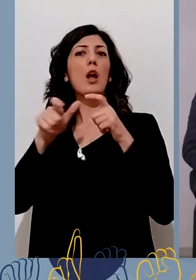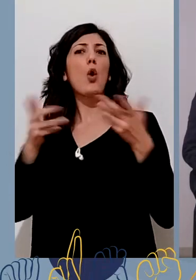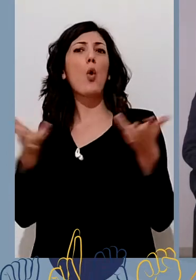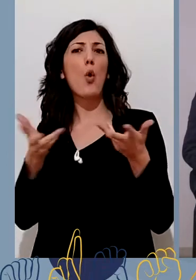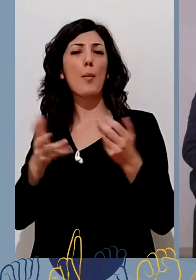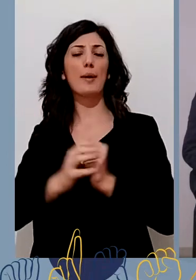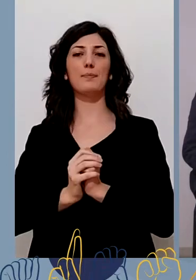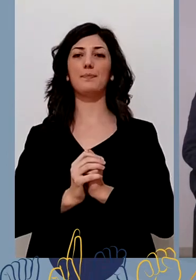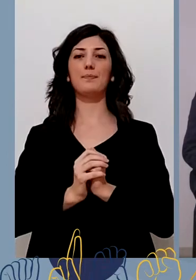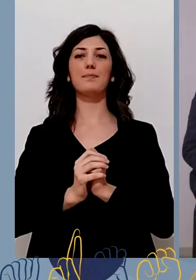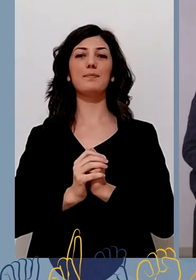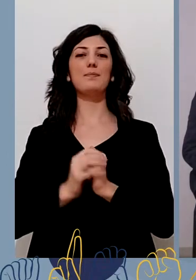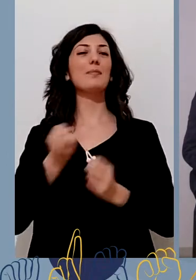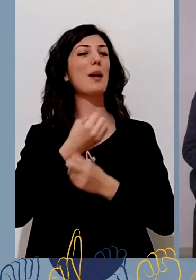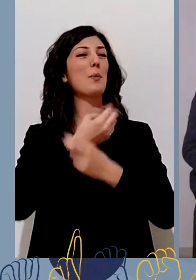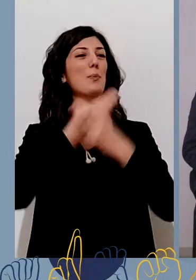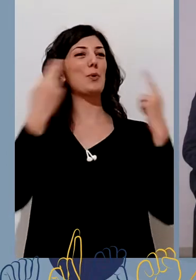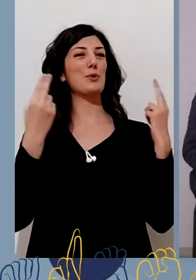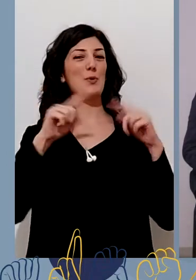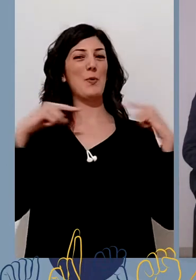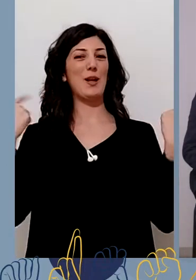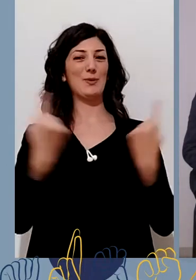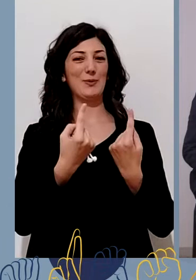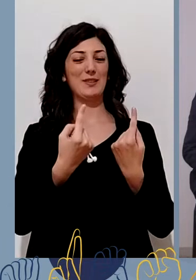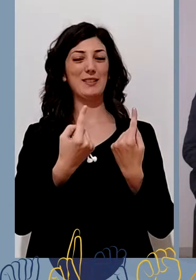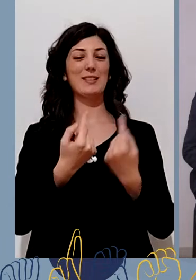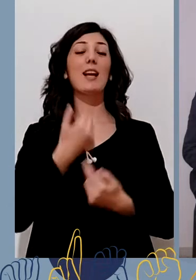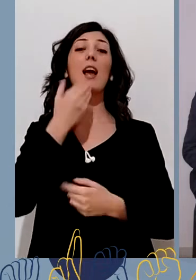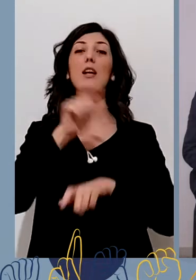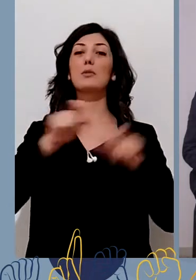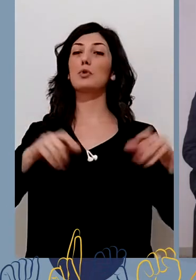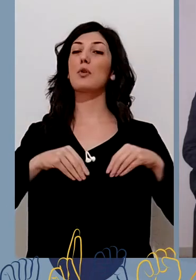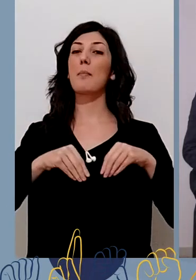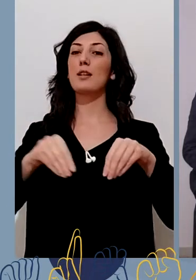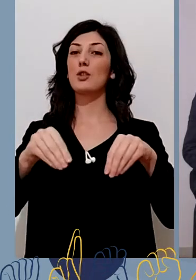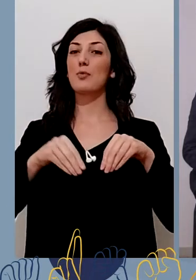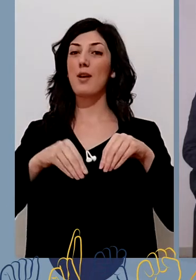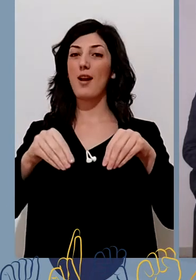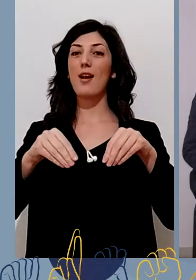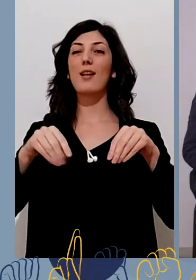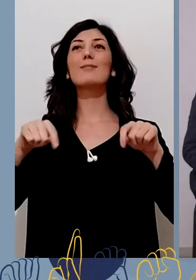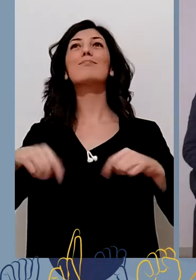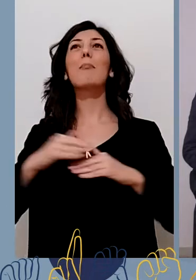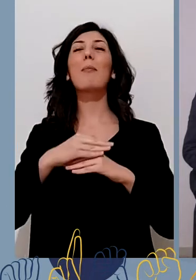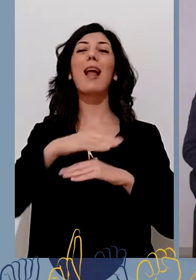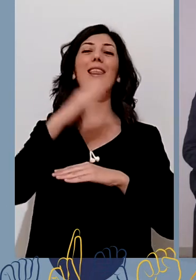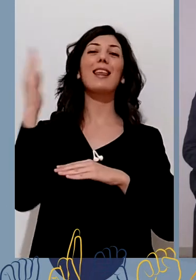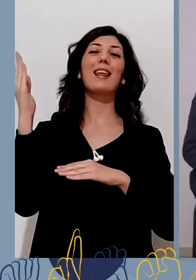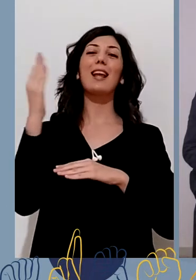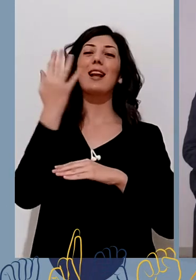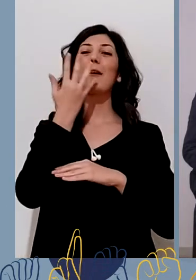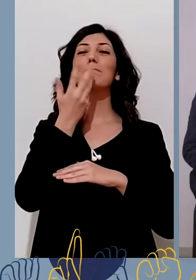Allora, buongiorno a tutti, ringrazio tutti i partecipanti e stamattina vorrei porre